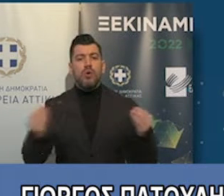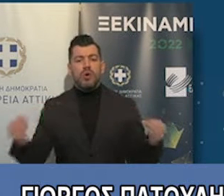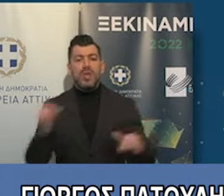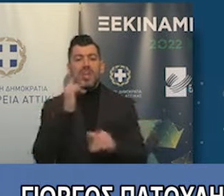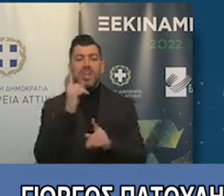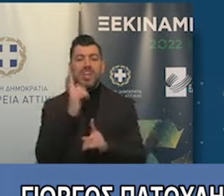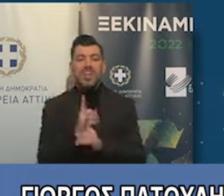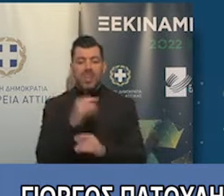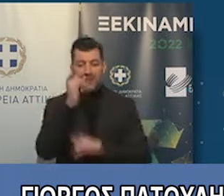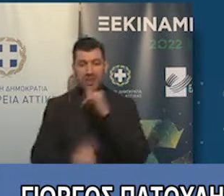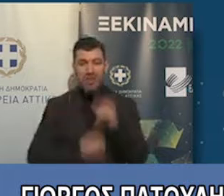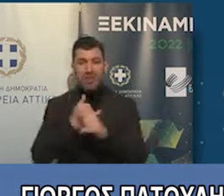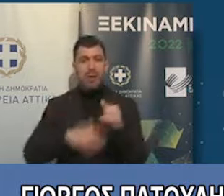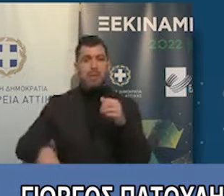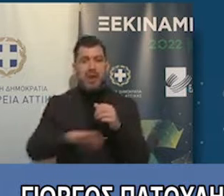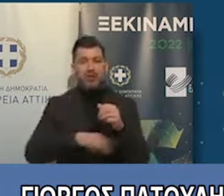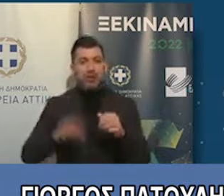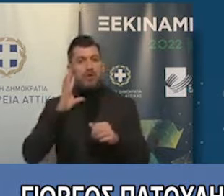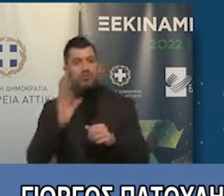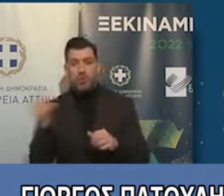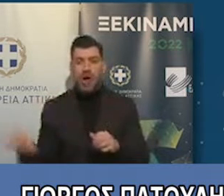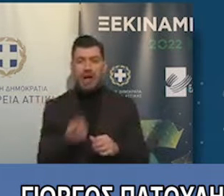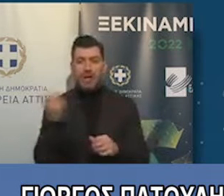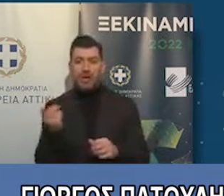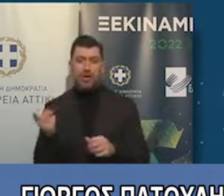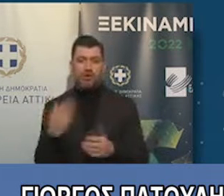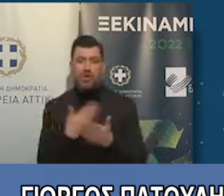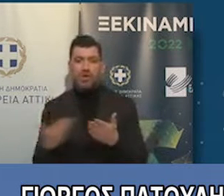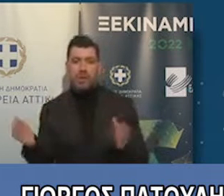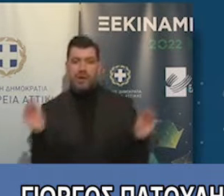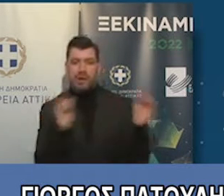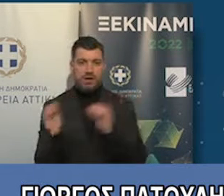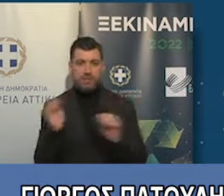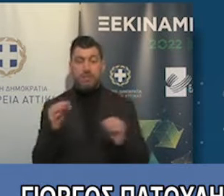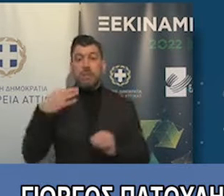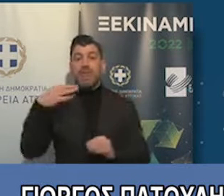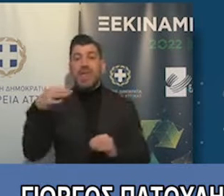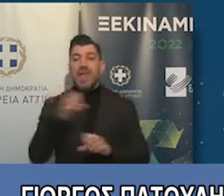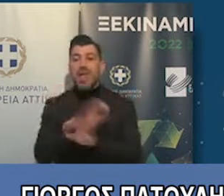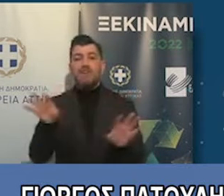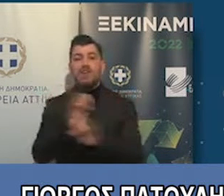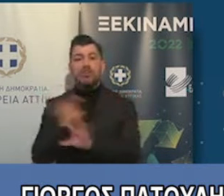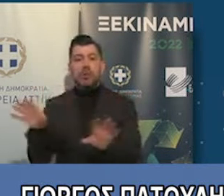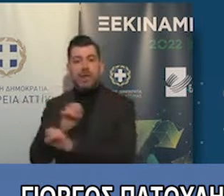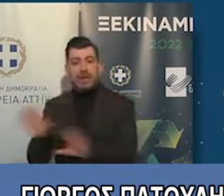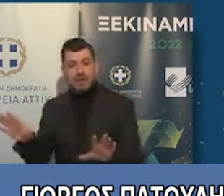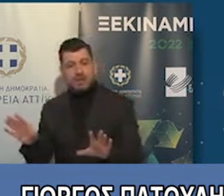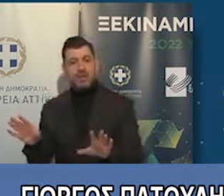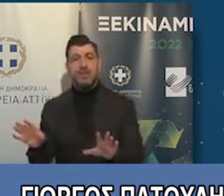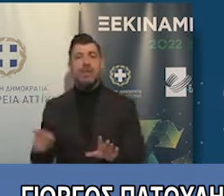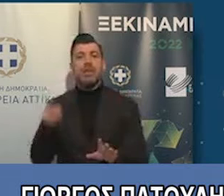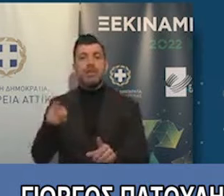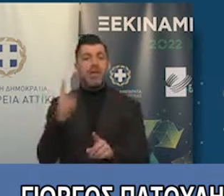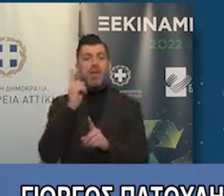πλατφόρμας τηλεδιαχείρισης προγραμμάτων ανακύκλωσης, ευαισθητοποίηση επιβράβευση με περιφερειακές κονσόλες